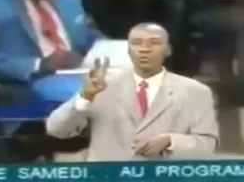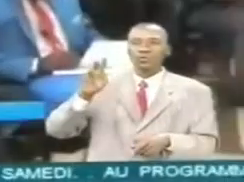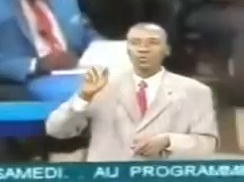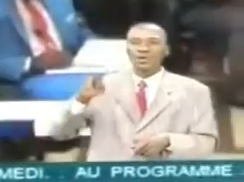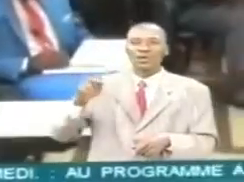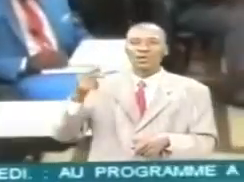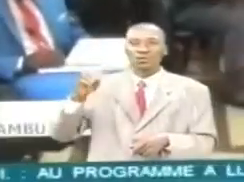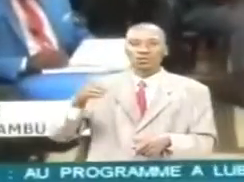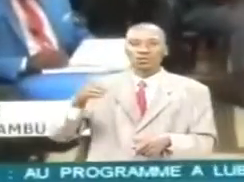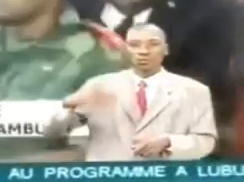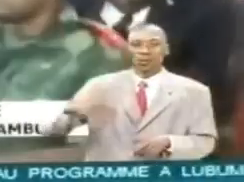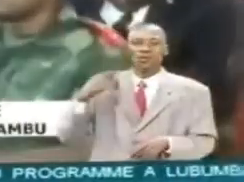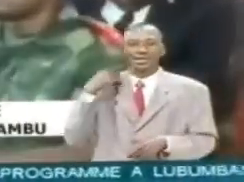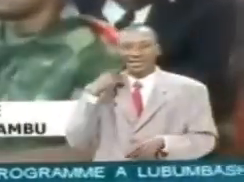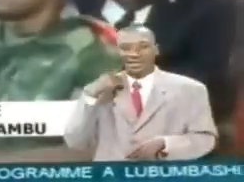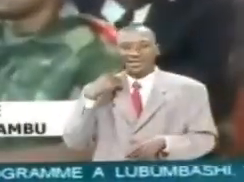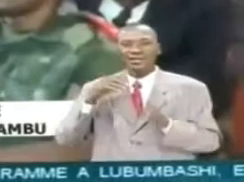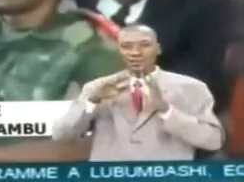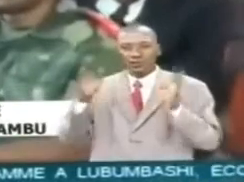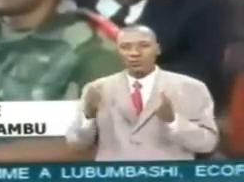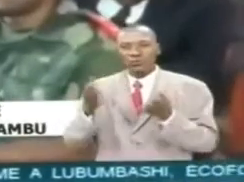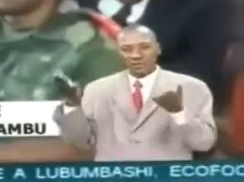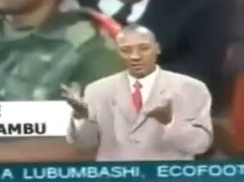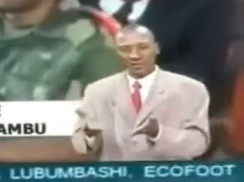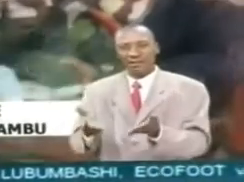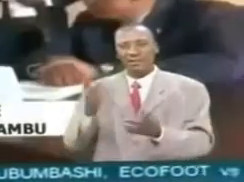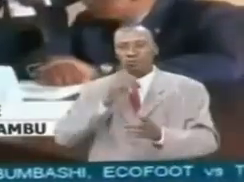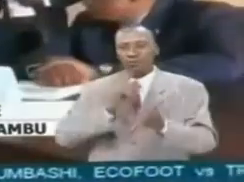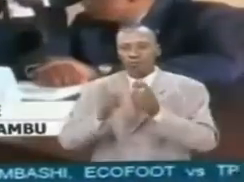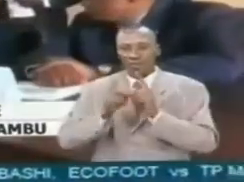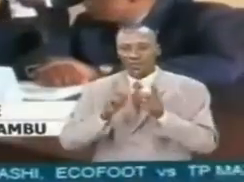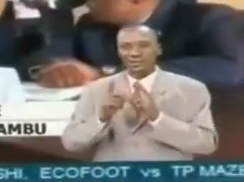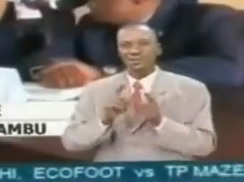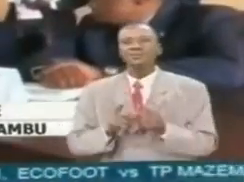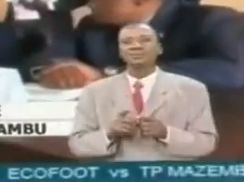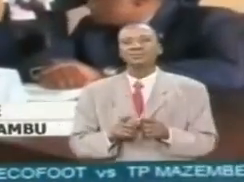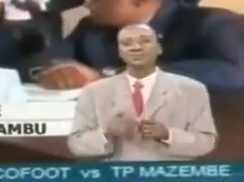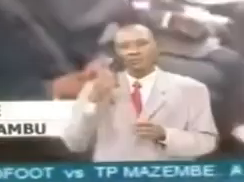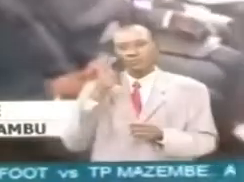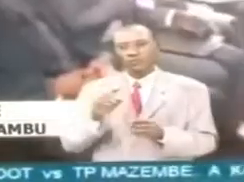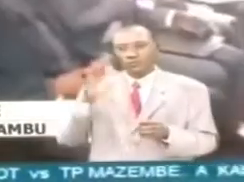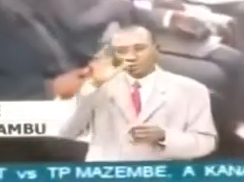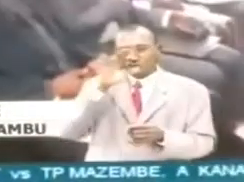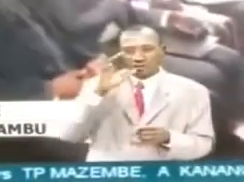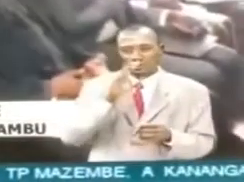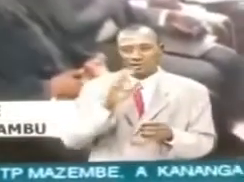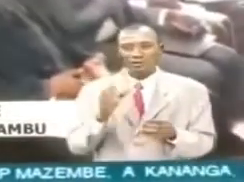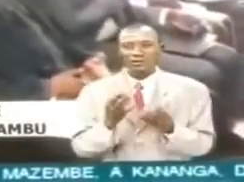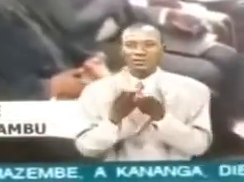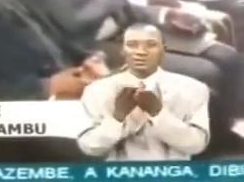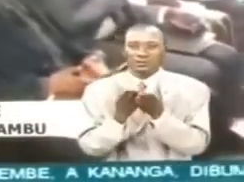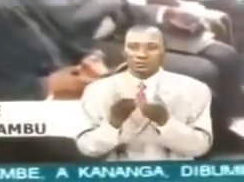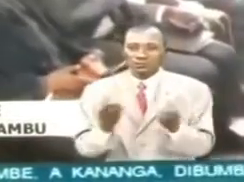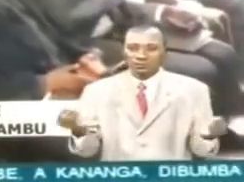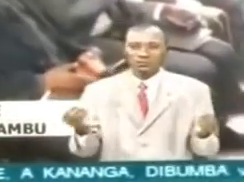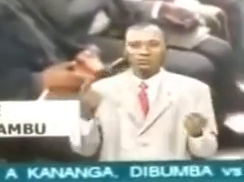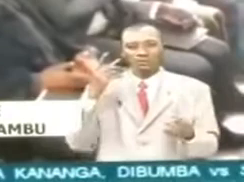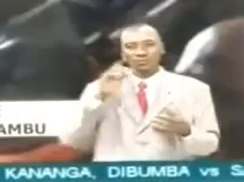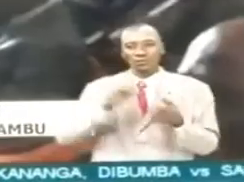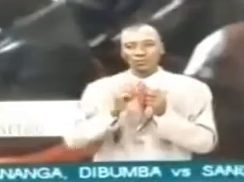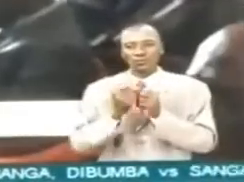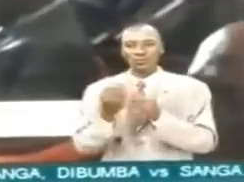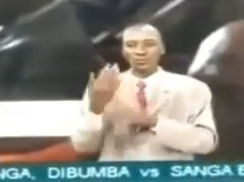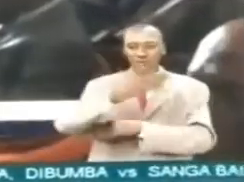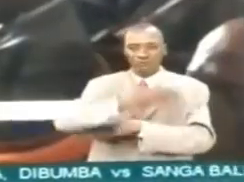Kawaya, tous sont là pour donner plus d'éclat à l'événement. Deux commissions sont mises en place, celle de la défense, sécurité et ordre